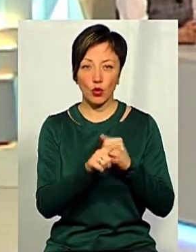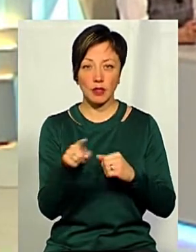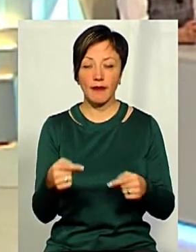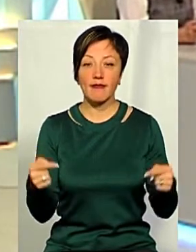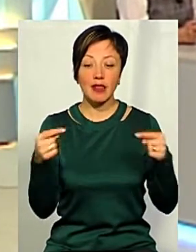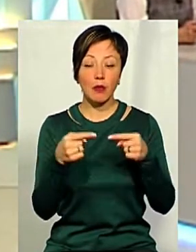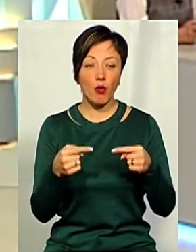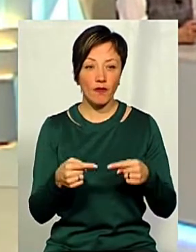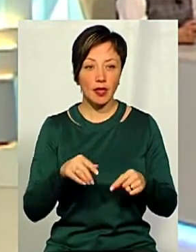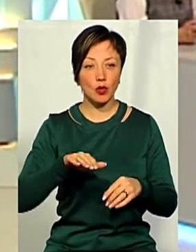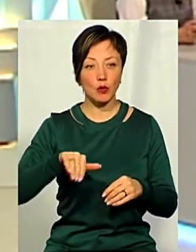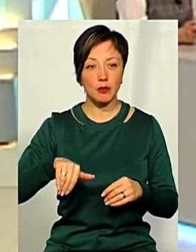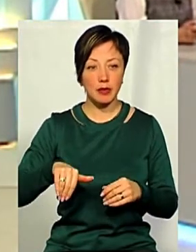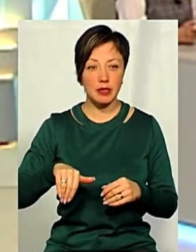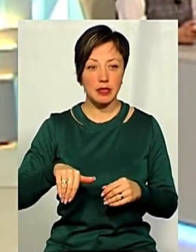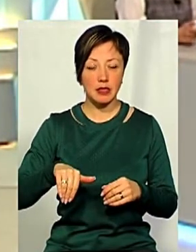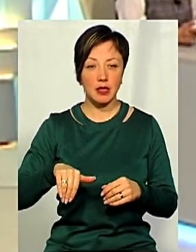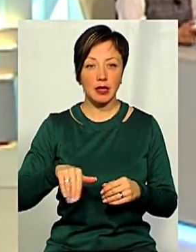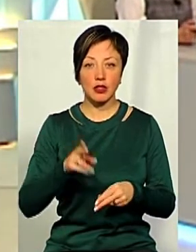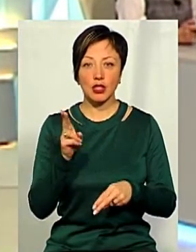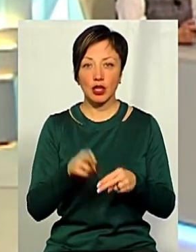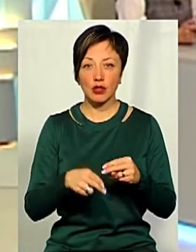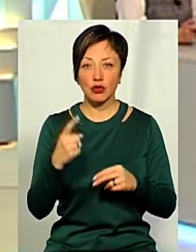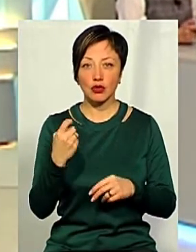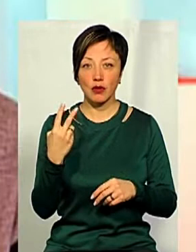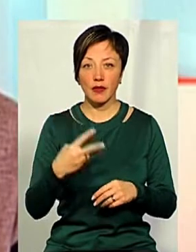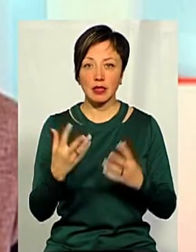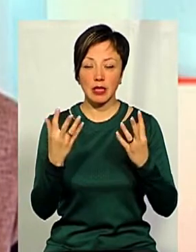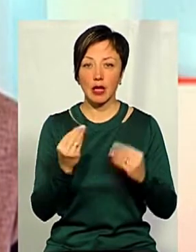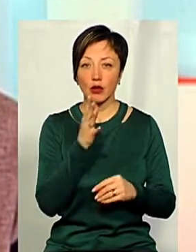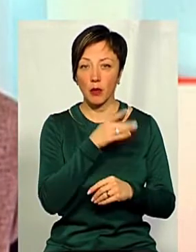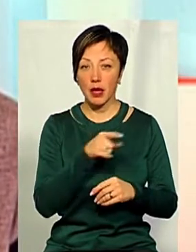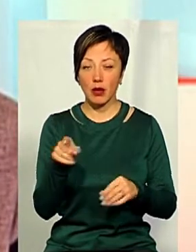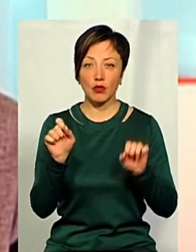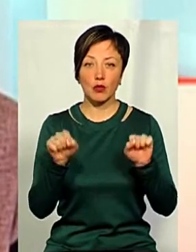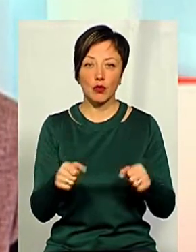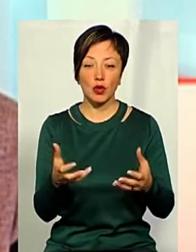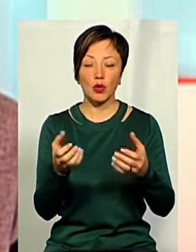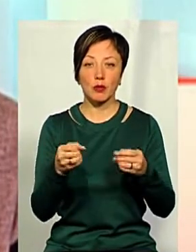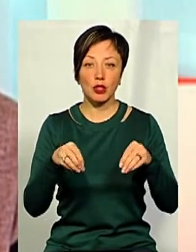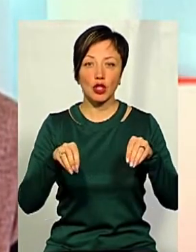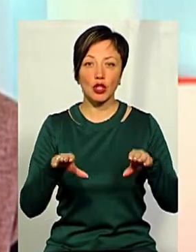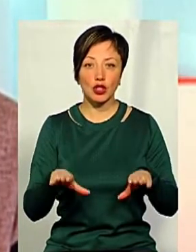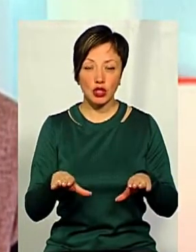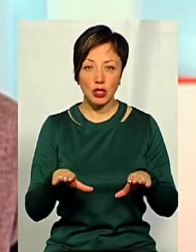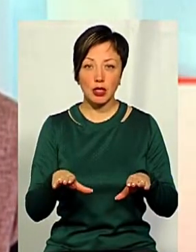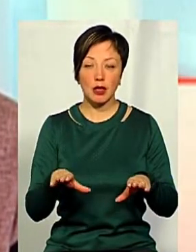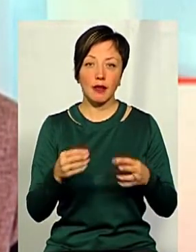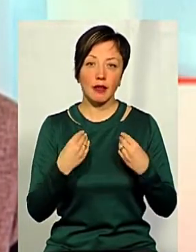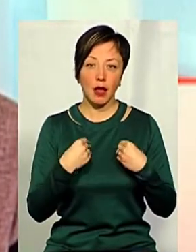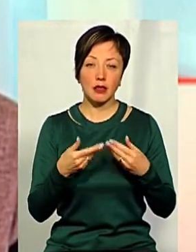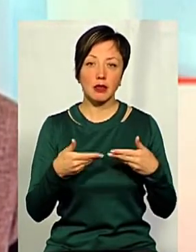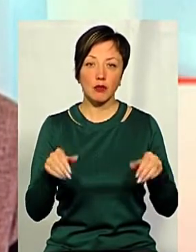відповідно, після закінчення 120-денного періоду ми можемо отримати рішення ЄБРР, що дасть нам